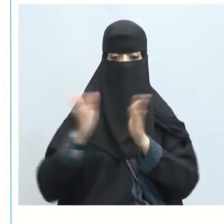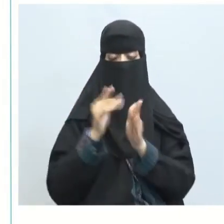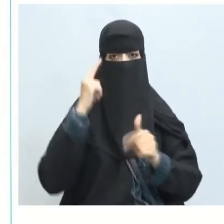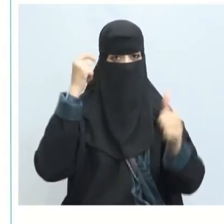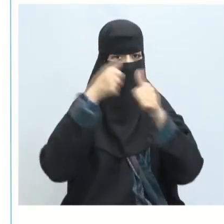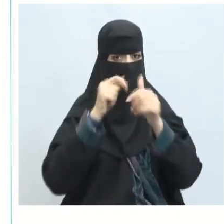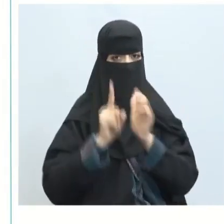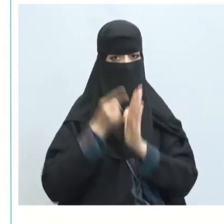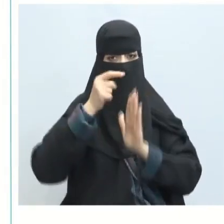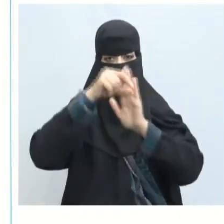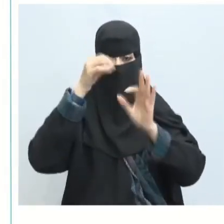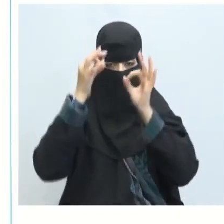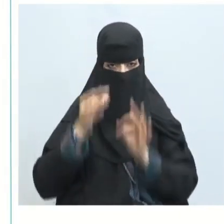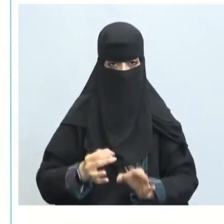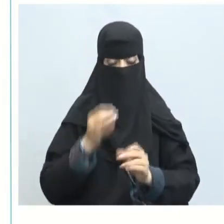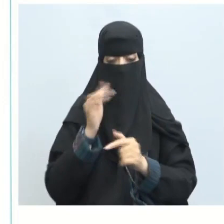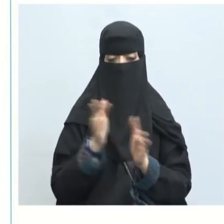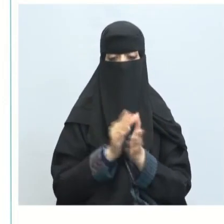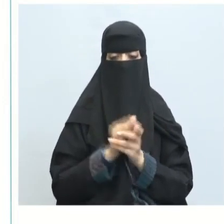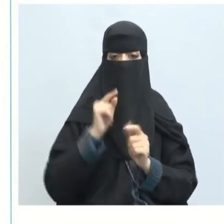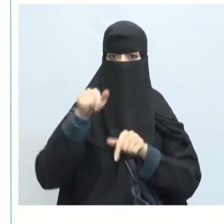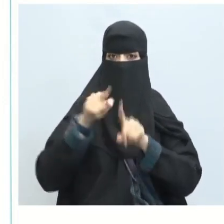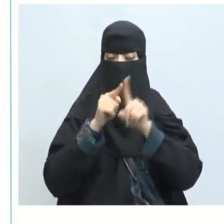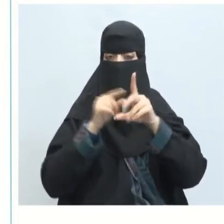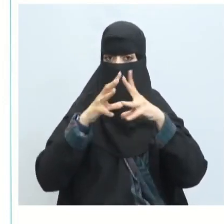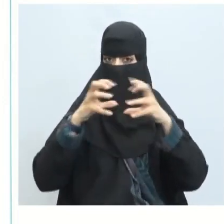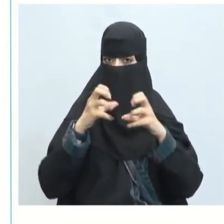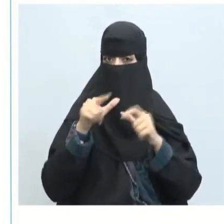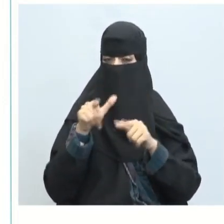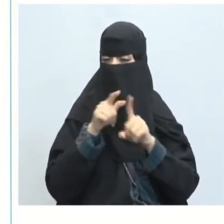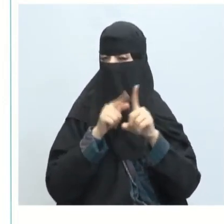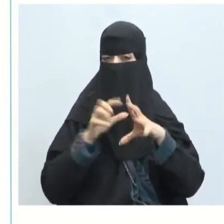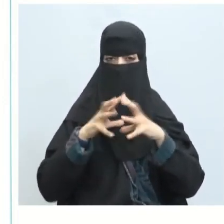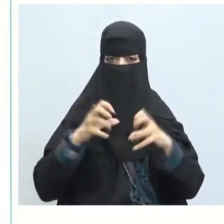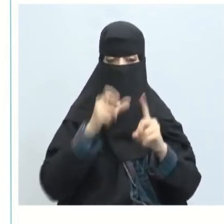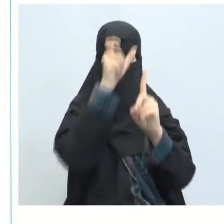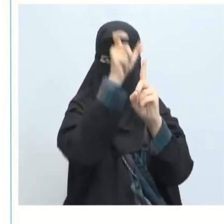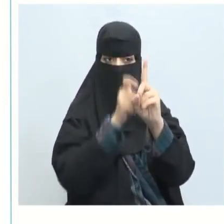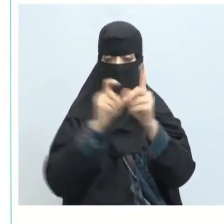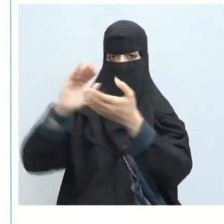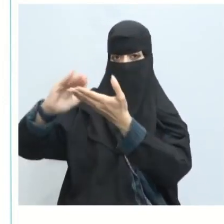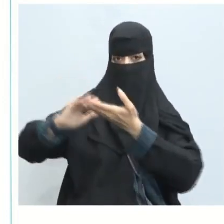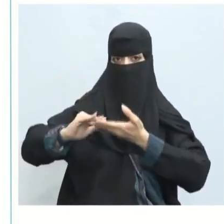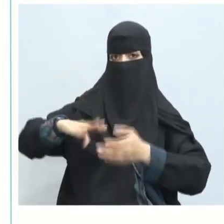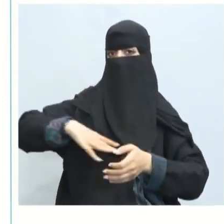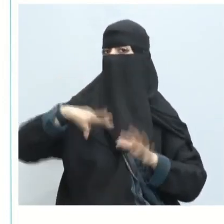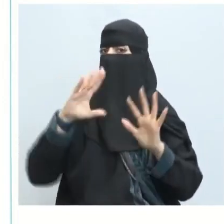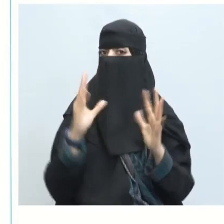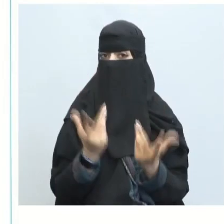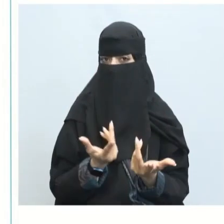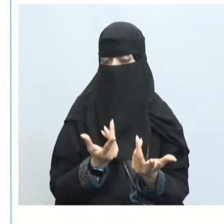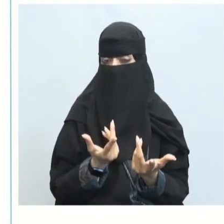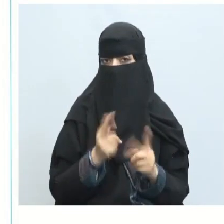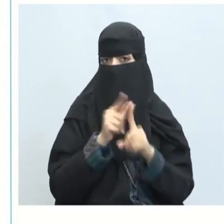استذكر الدرس الاول بشكل دقيق اود منكم اعزائي الطلاب ان نستذكر سويا ما هو مفهوم السكرتاريا